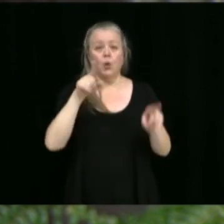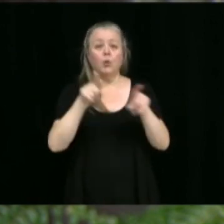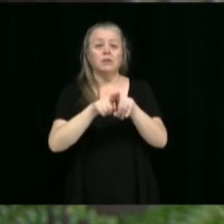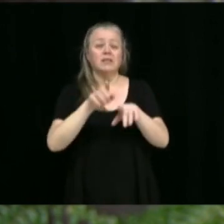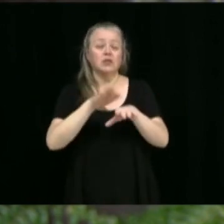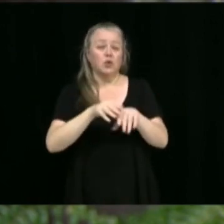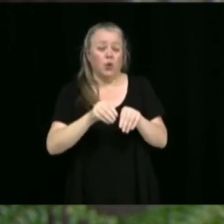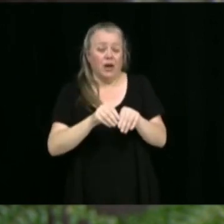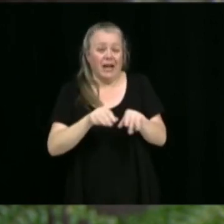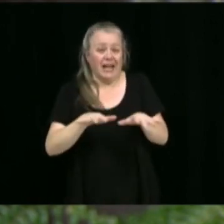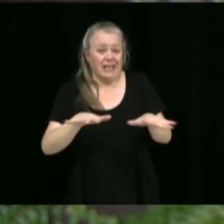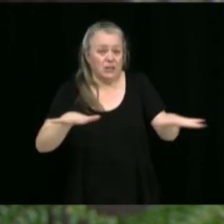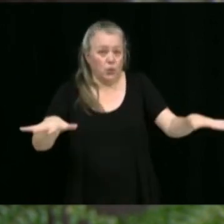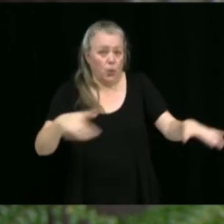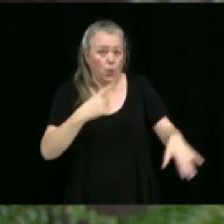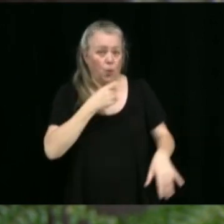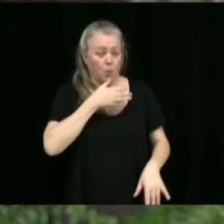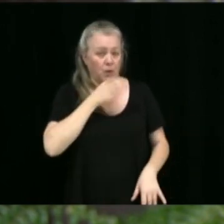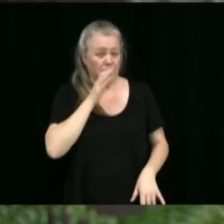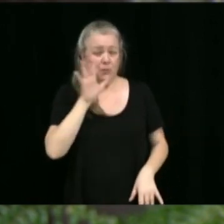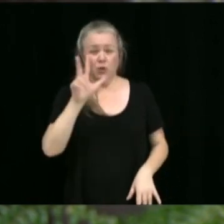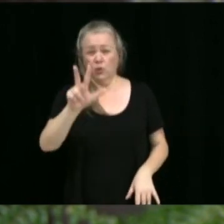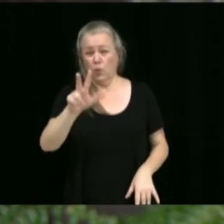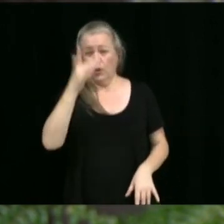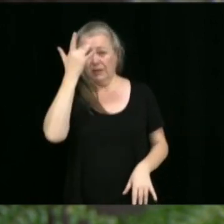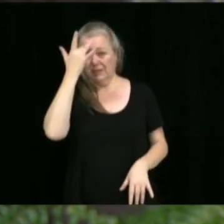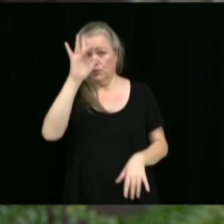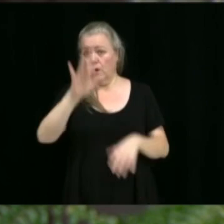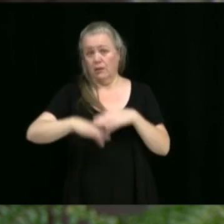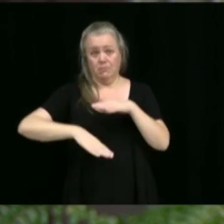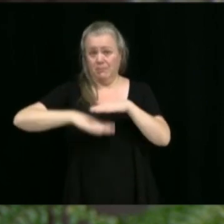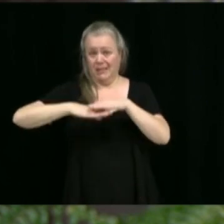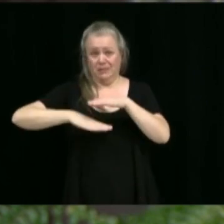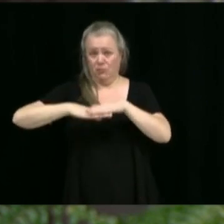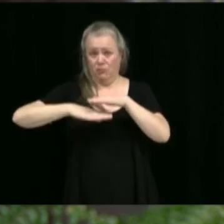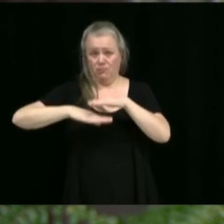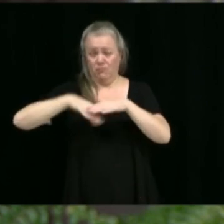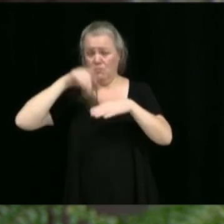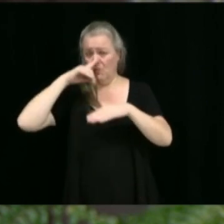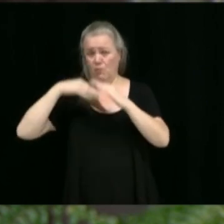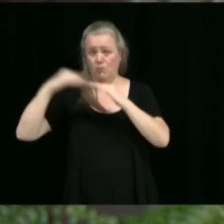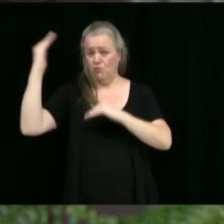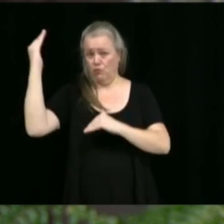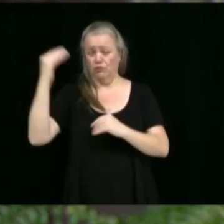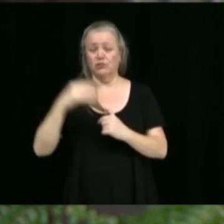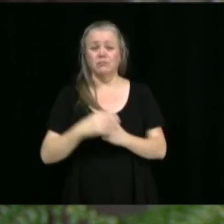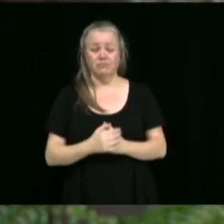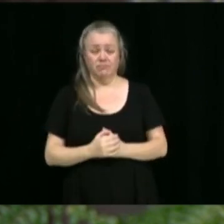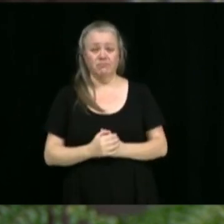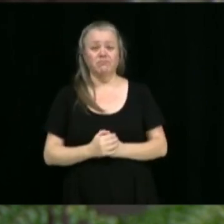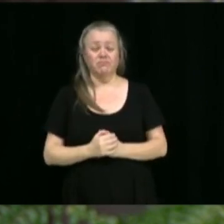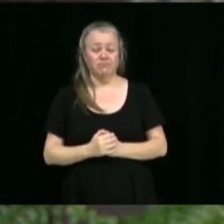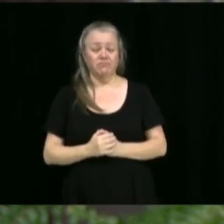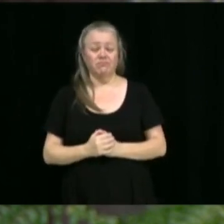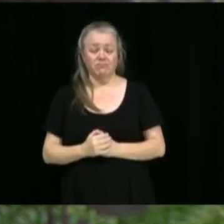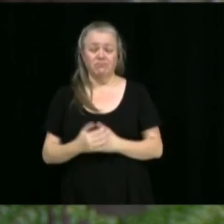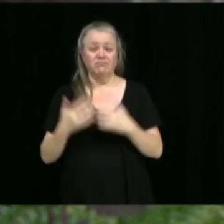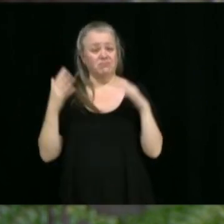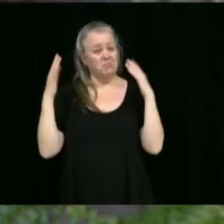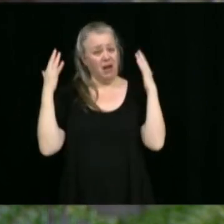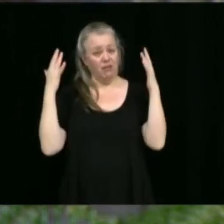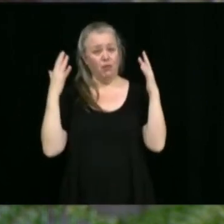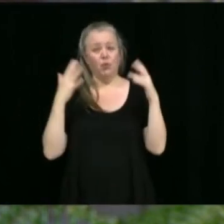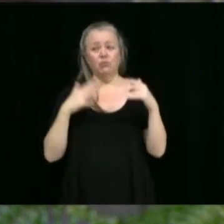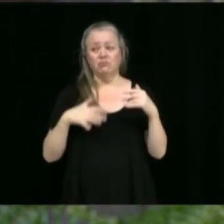potable. On a reçu 3 étoiles, puis ça, c'est la plus haute note attribuée à une municipalité. Donc, bravo